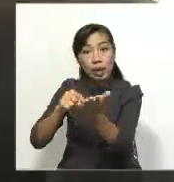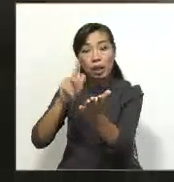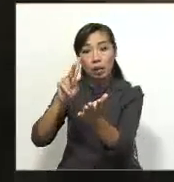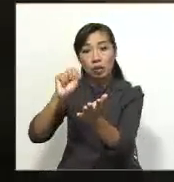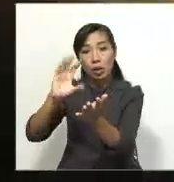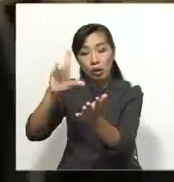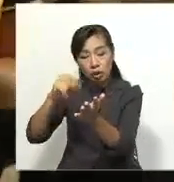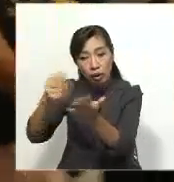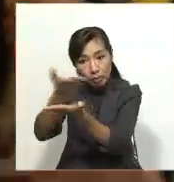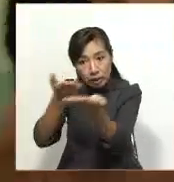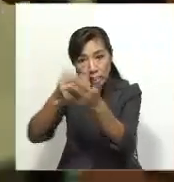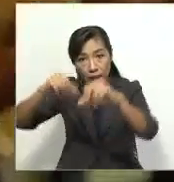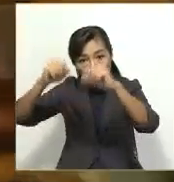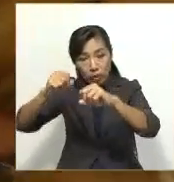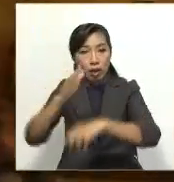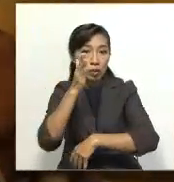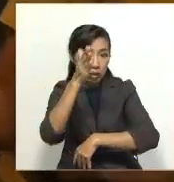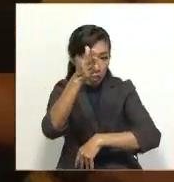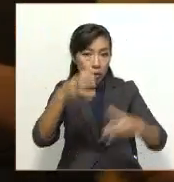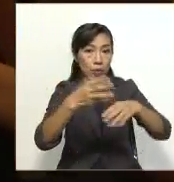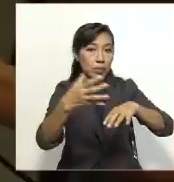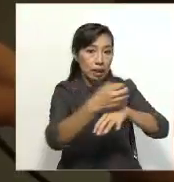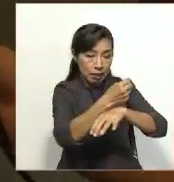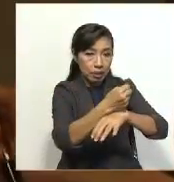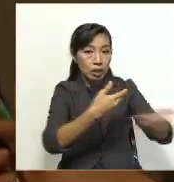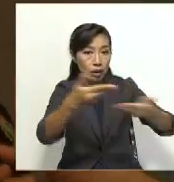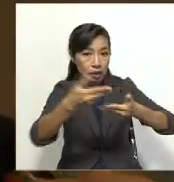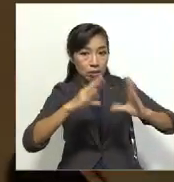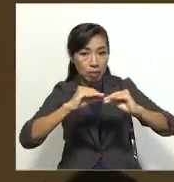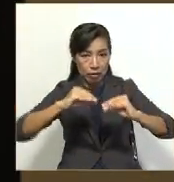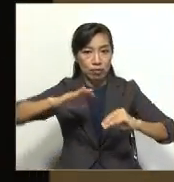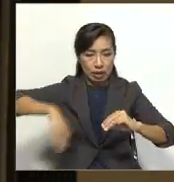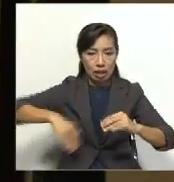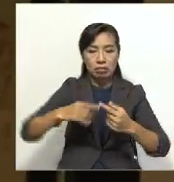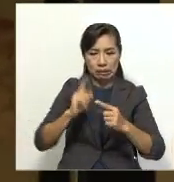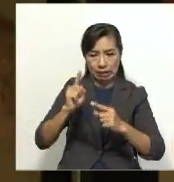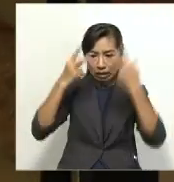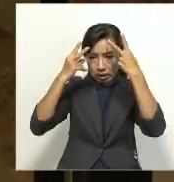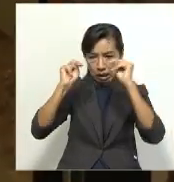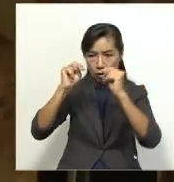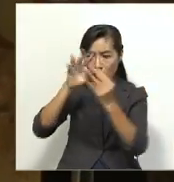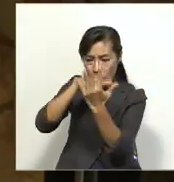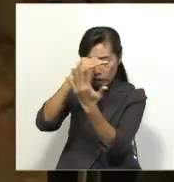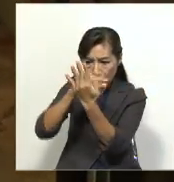พื่อพิจารณาก่อนจะมีการหารือร่วมกับพรรคการเมืองถึงแม้ว่าตัวท่านนายกเองเนี่ยจะมีกำหนดไ